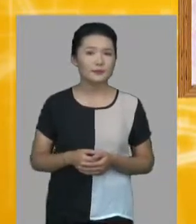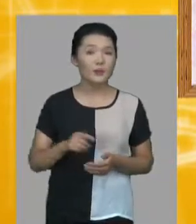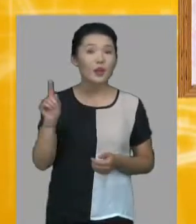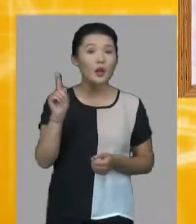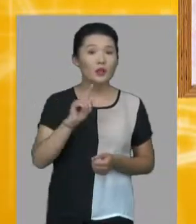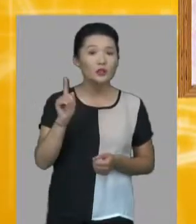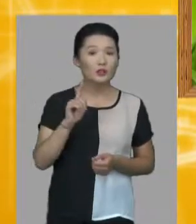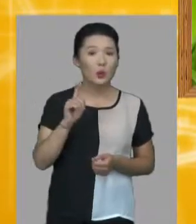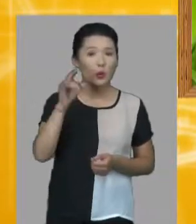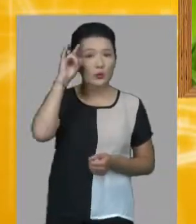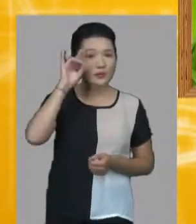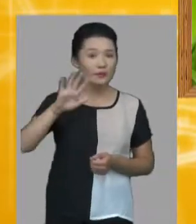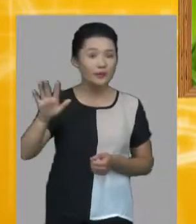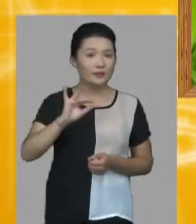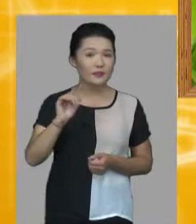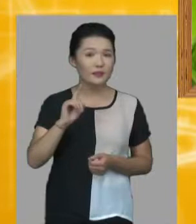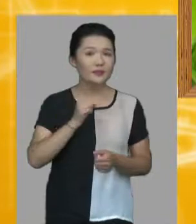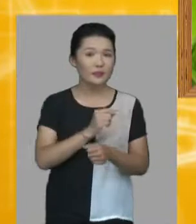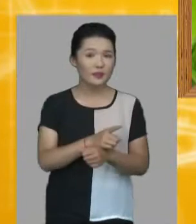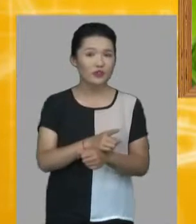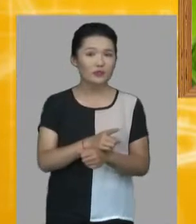Что известно в задаче?